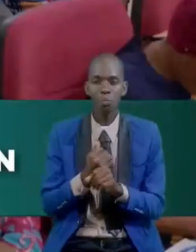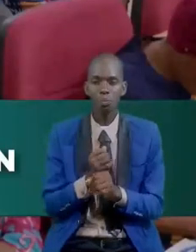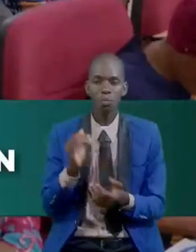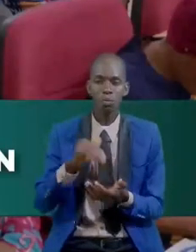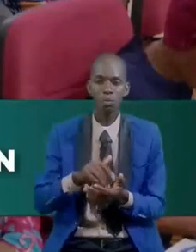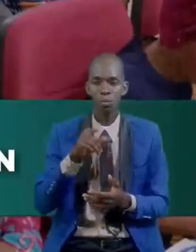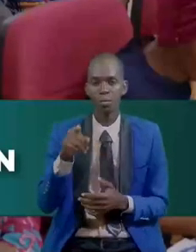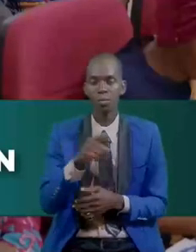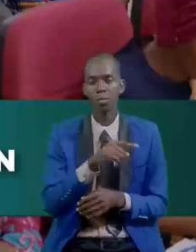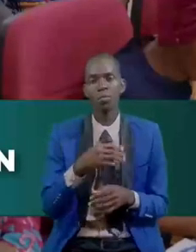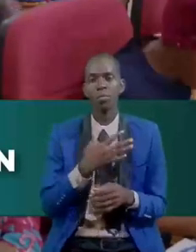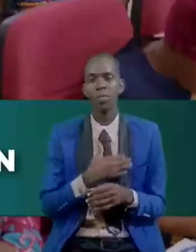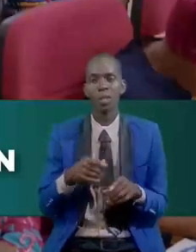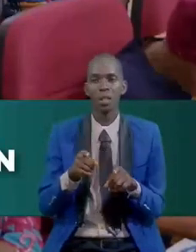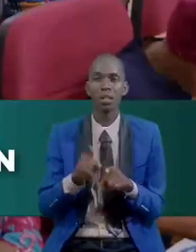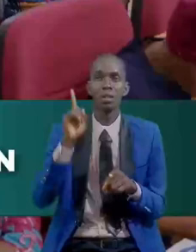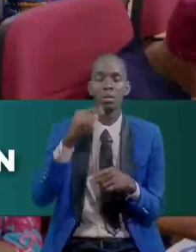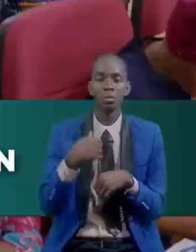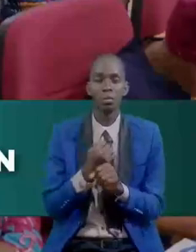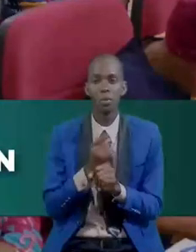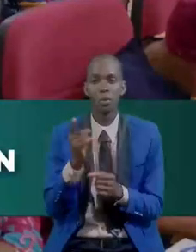reformer. Et comme il te reforme,